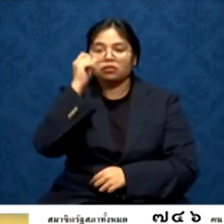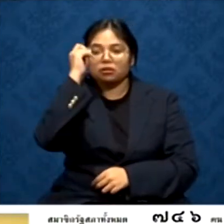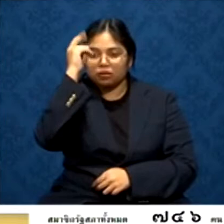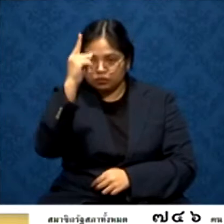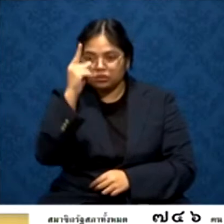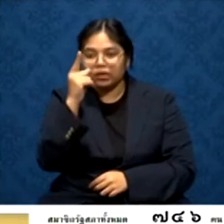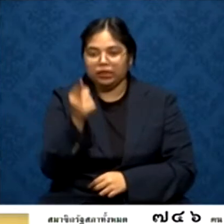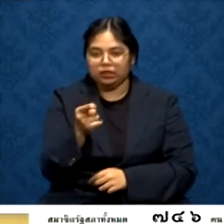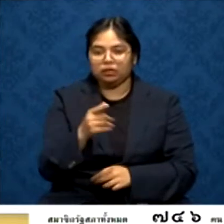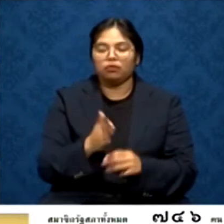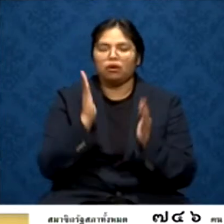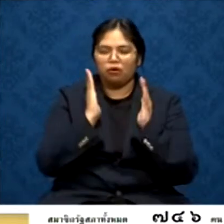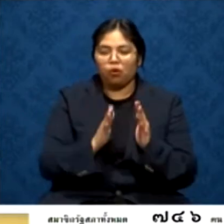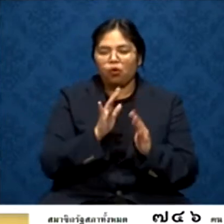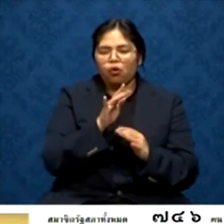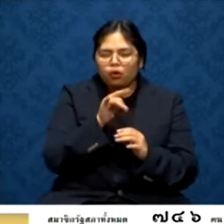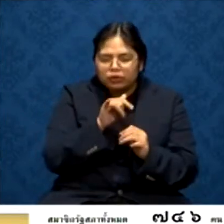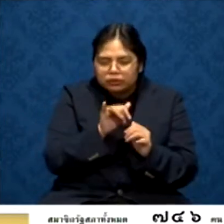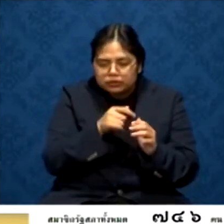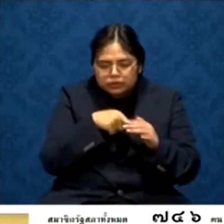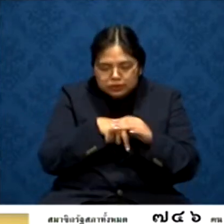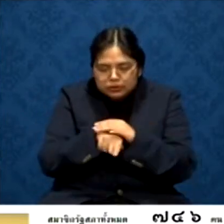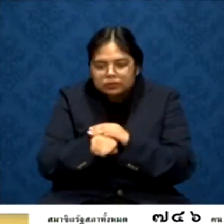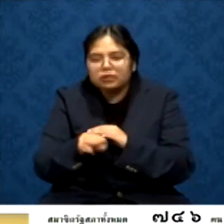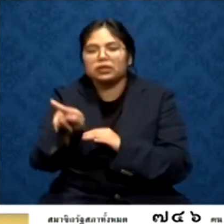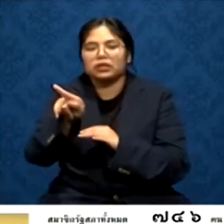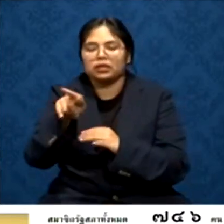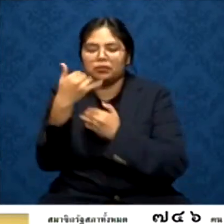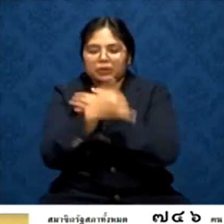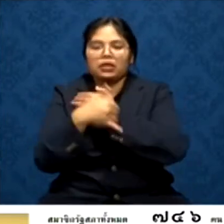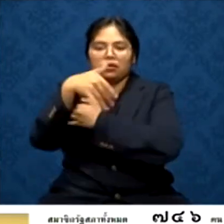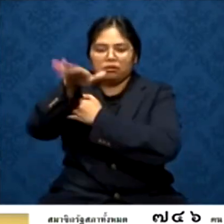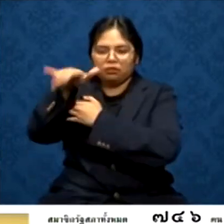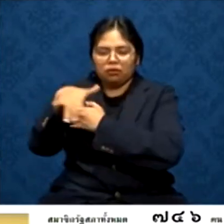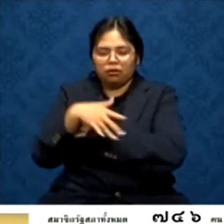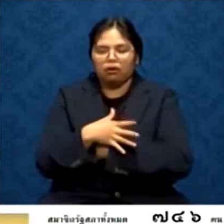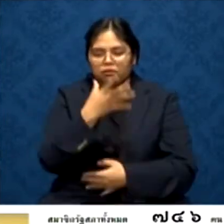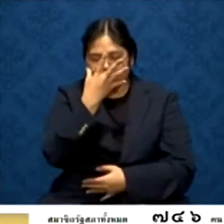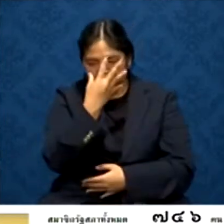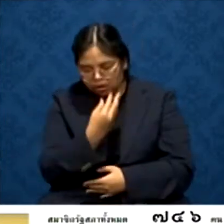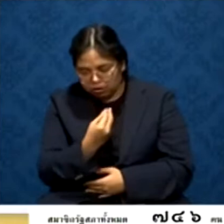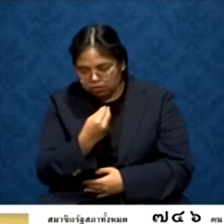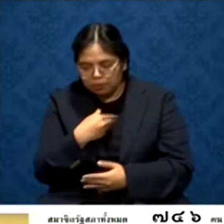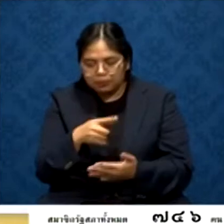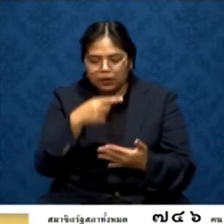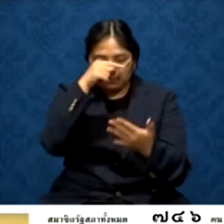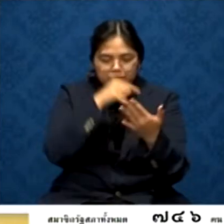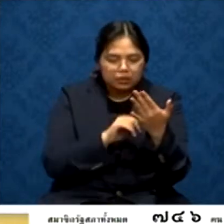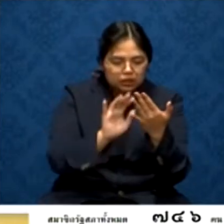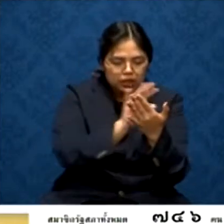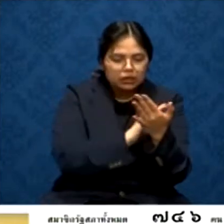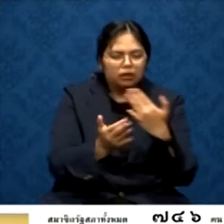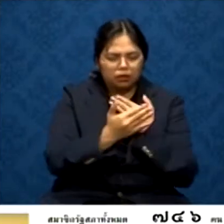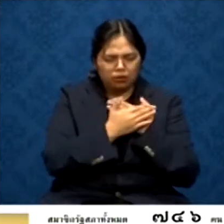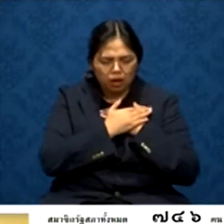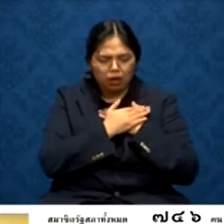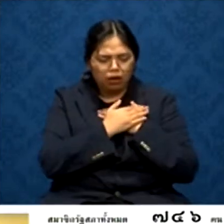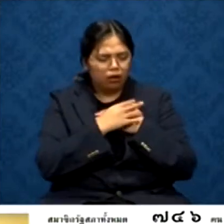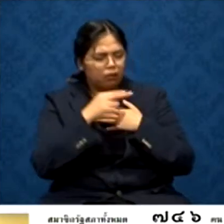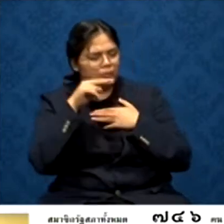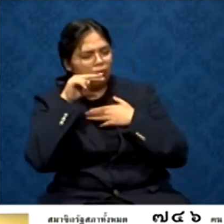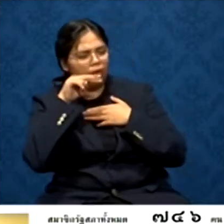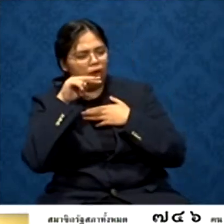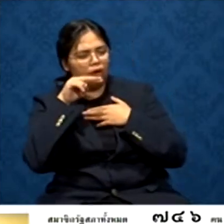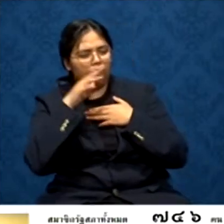ของผู้ลี้ภัยมันช่างน่าเศร้านะครับที่เราต้องเฝ้ามองประเทศที่เรารักอยู่ข้างนอกตำรวจน้ำดี